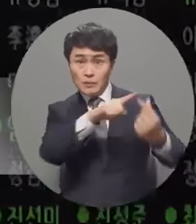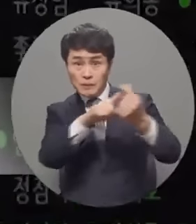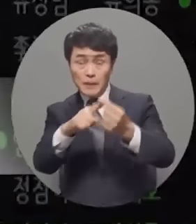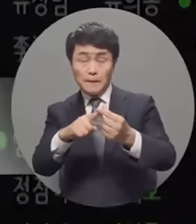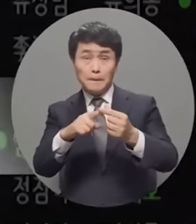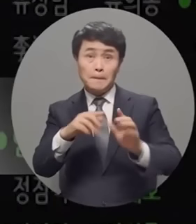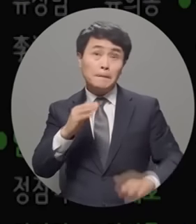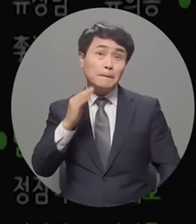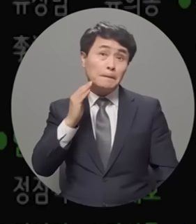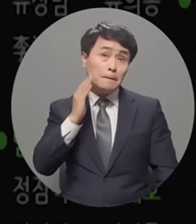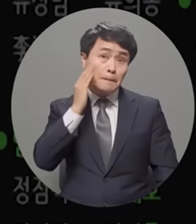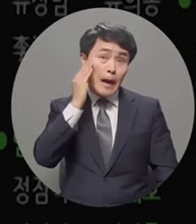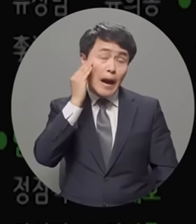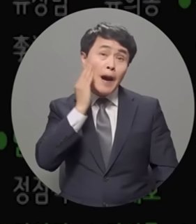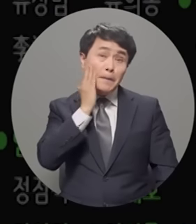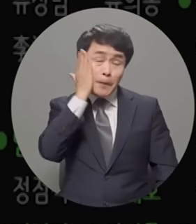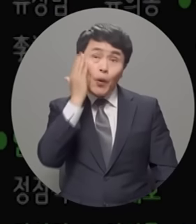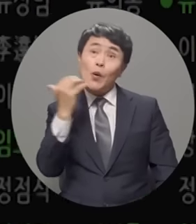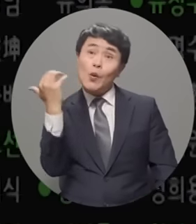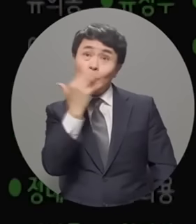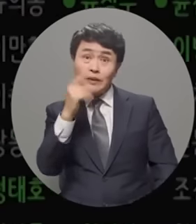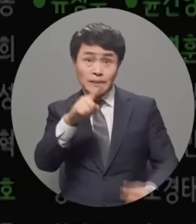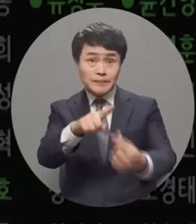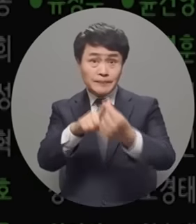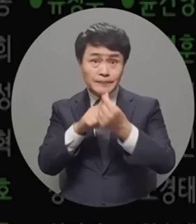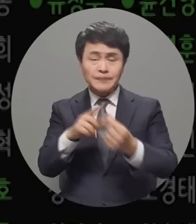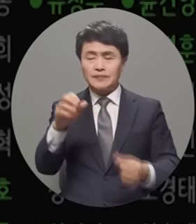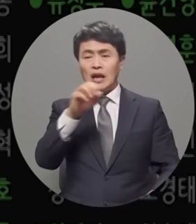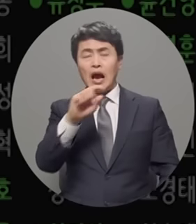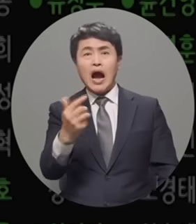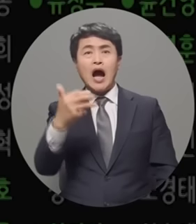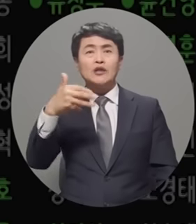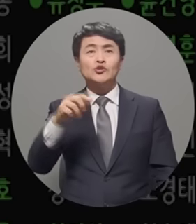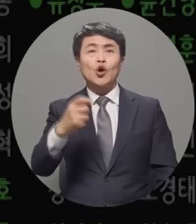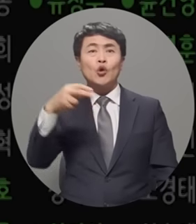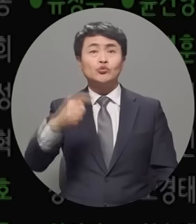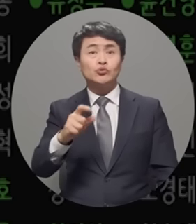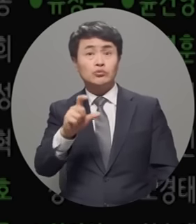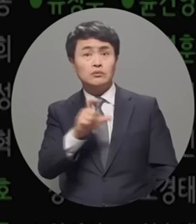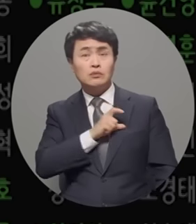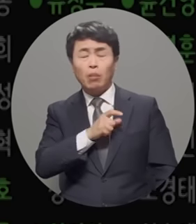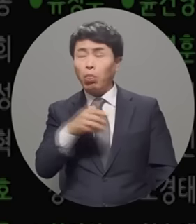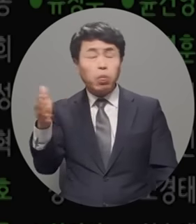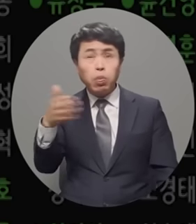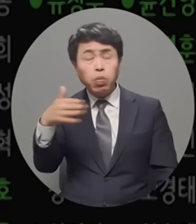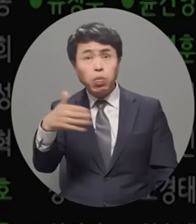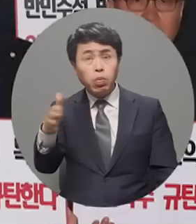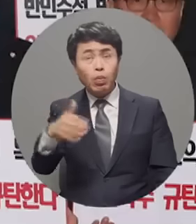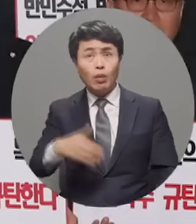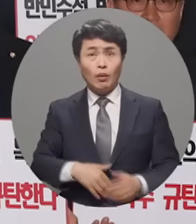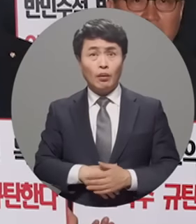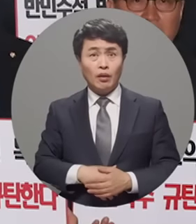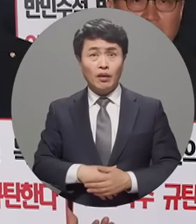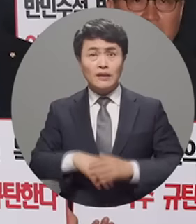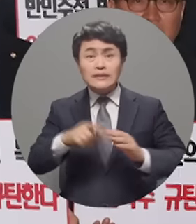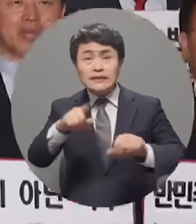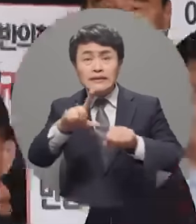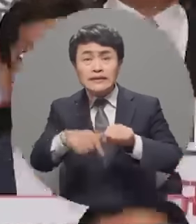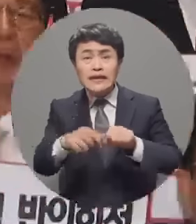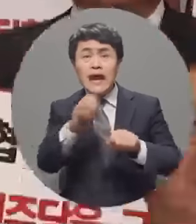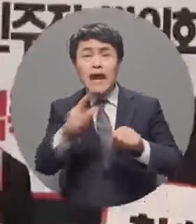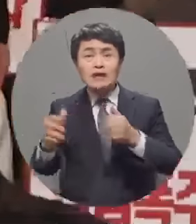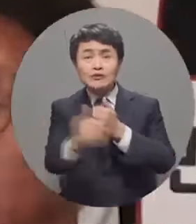불이 들어왔습니다. 그런데 안철수 의원 이름엔 아무런 표시가 없습니다. 그 시각 안